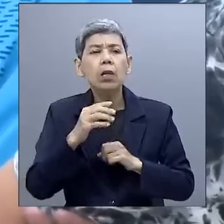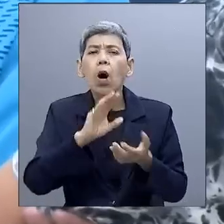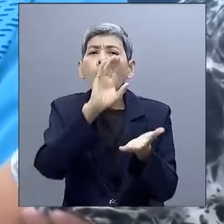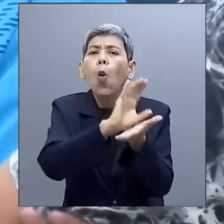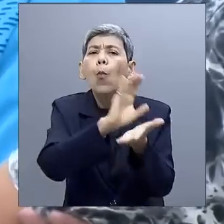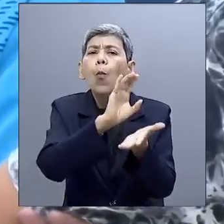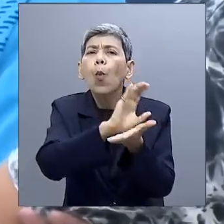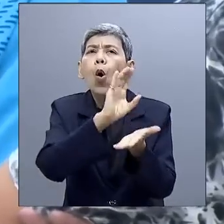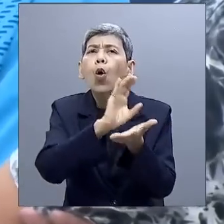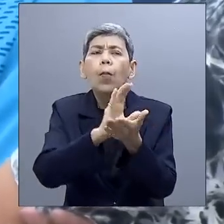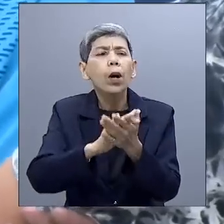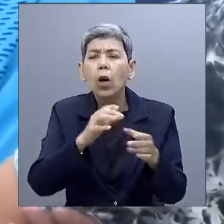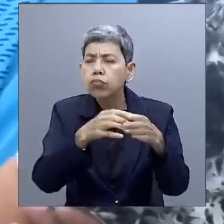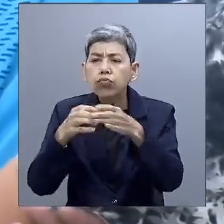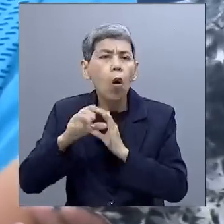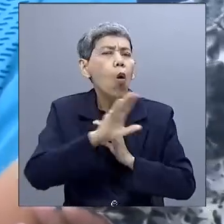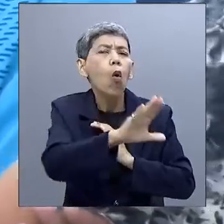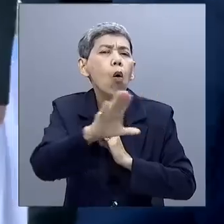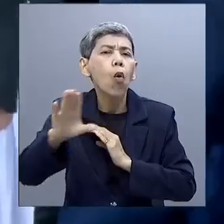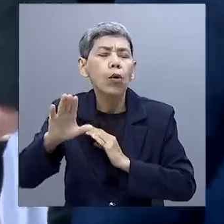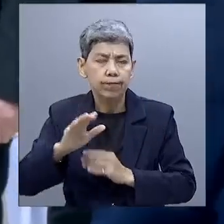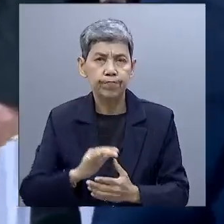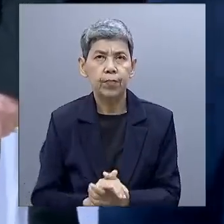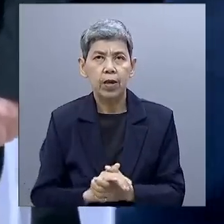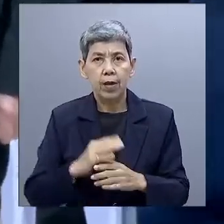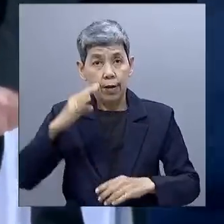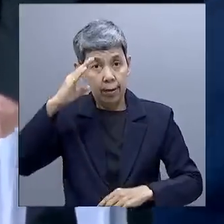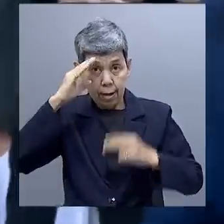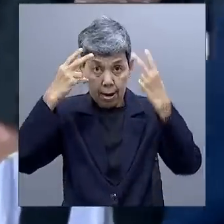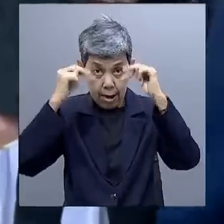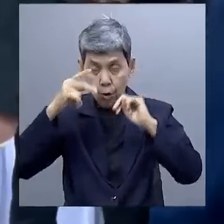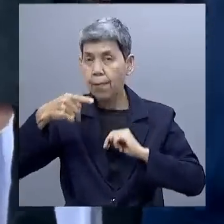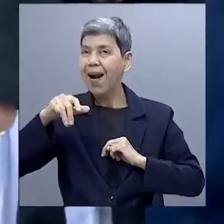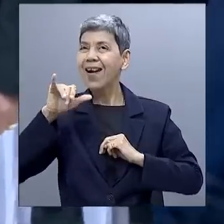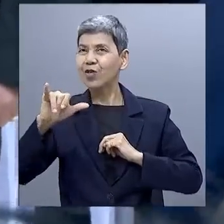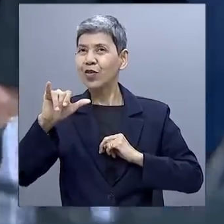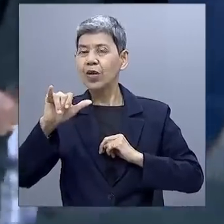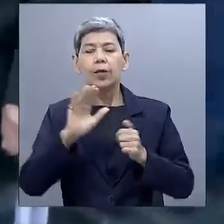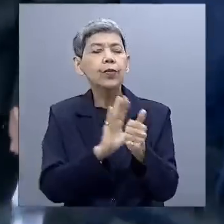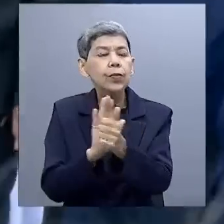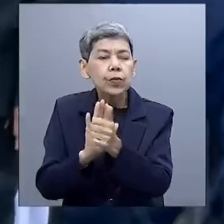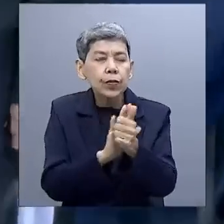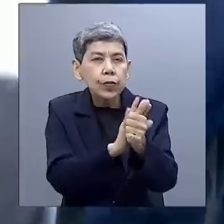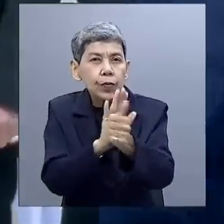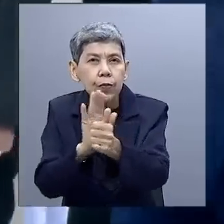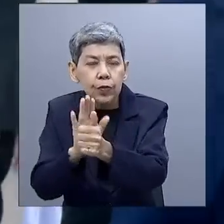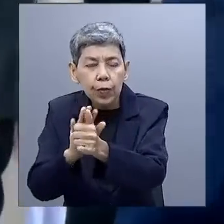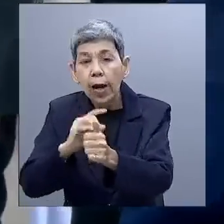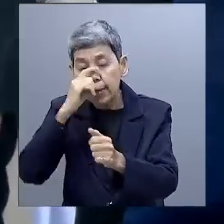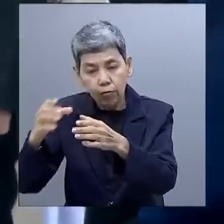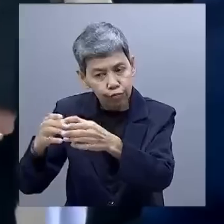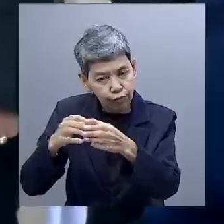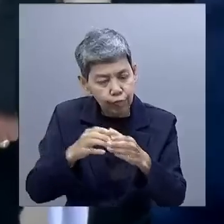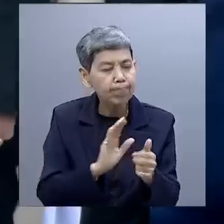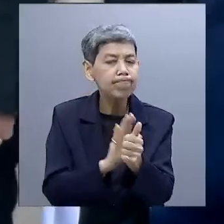ในแต่ละปีอ่ะครับพลเอกประยุทธ์จันทร์โอชานายกรัฐมนตรีไปให้กำลังใจไปต้อนรับคนไทยชุดแรกนะคะ